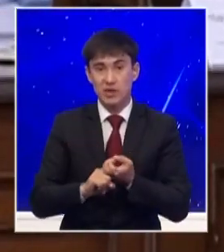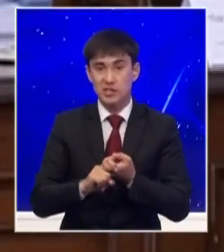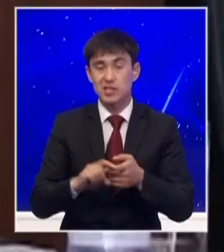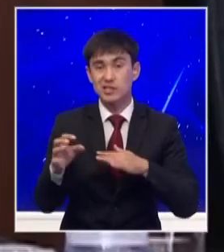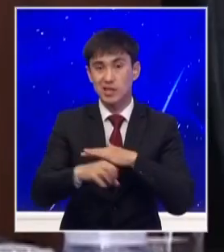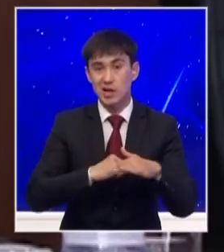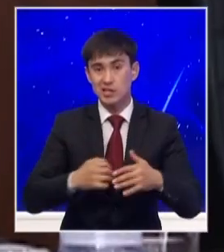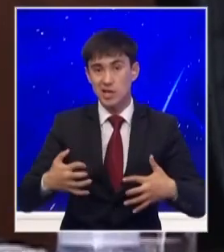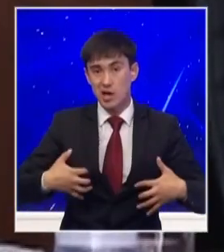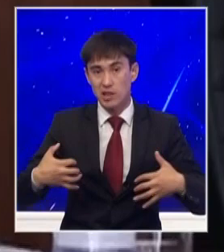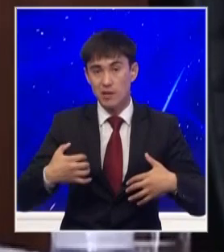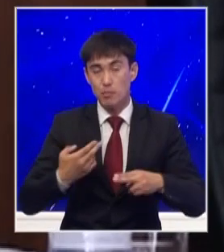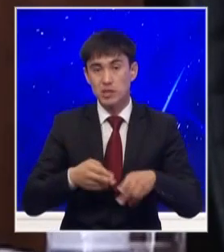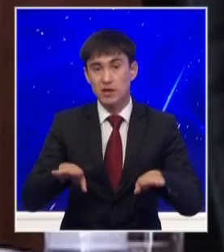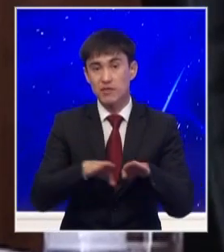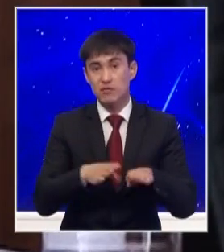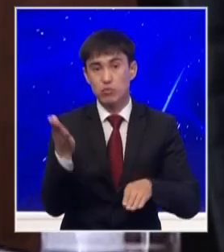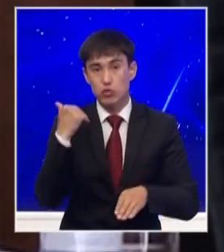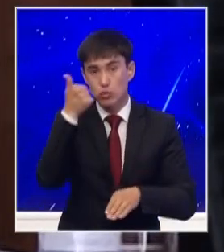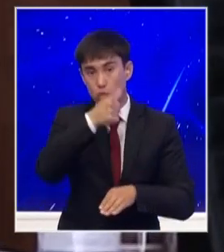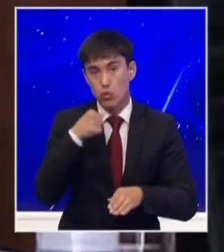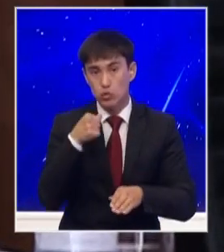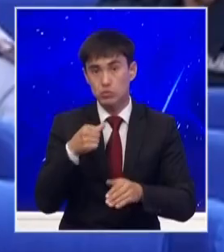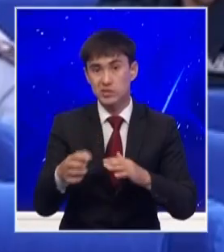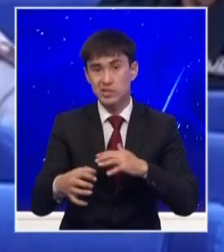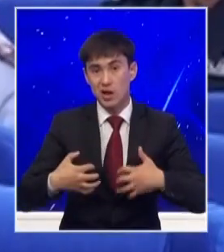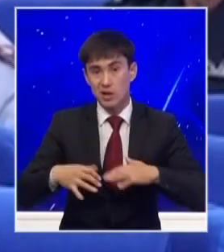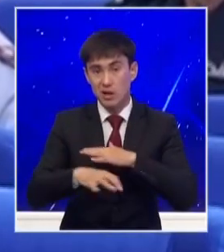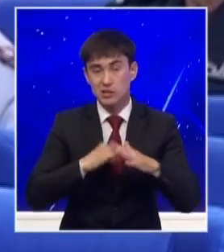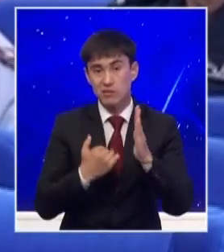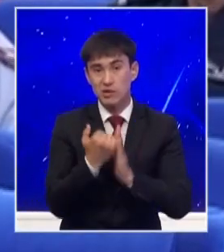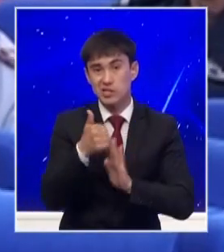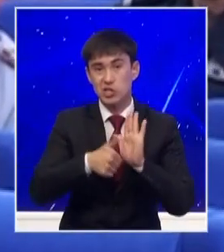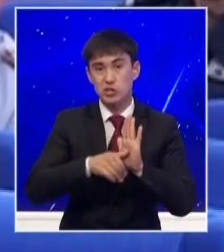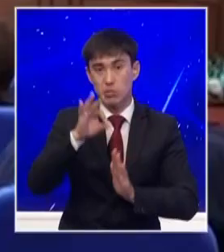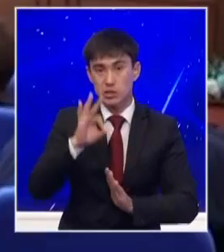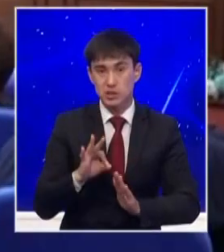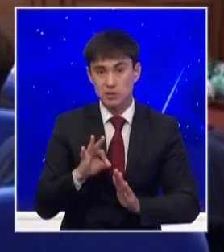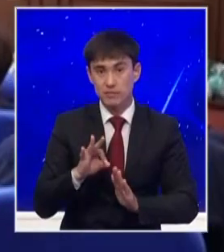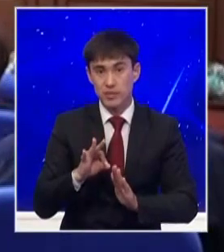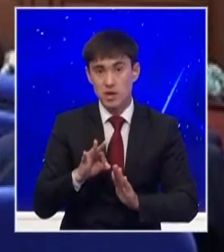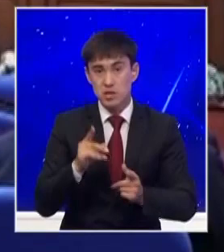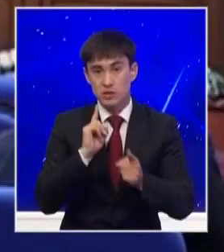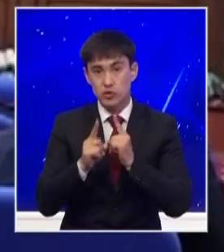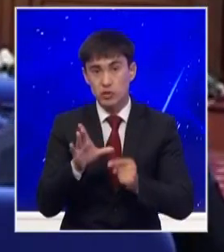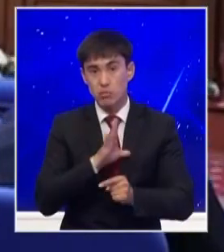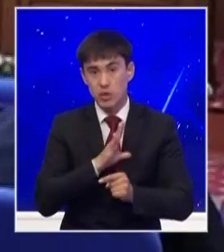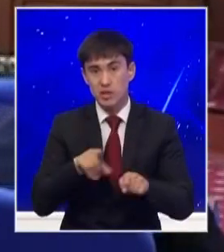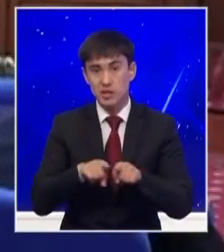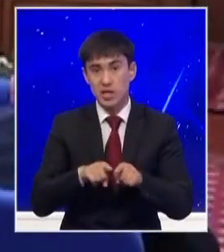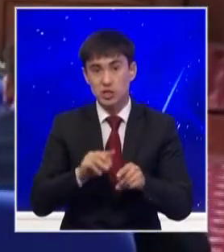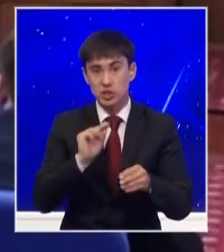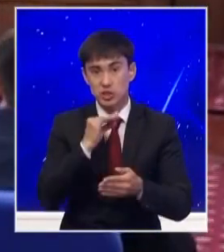с кражей скота. Так, по сравнению с прошлым годом, скотократство выросло на 6%. В рамках совещания также